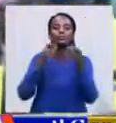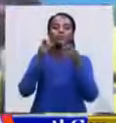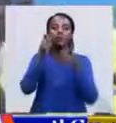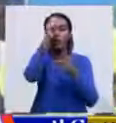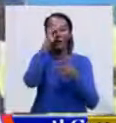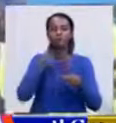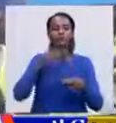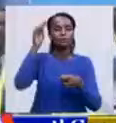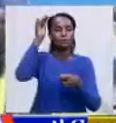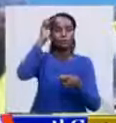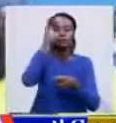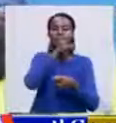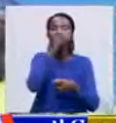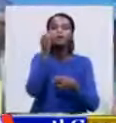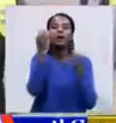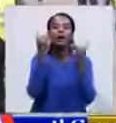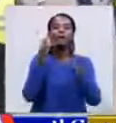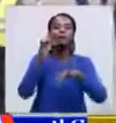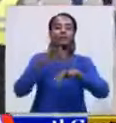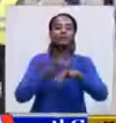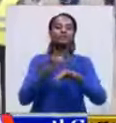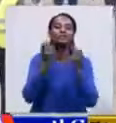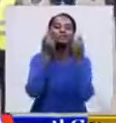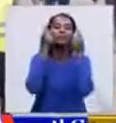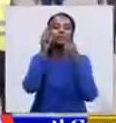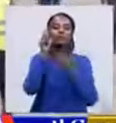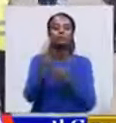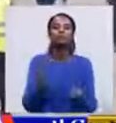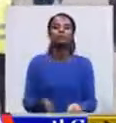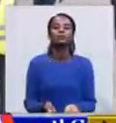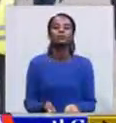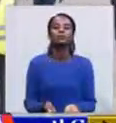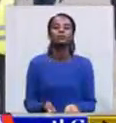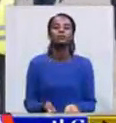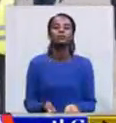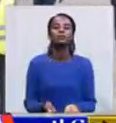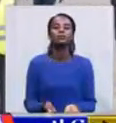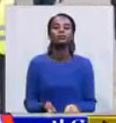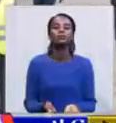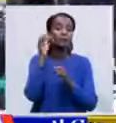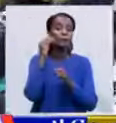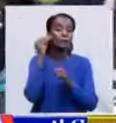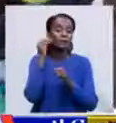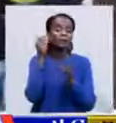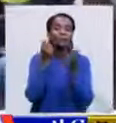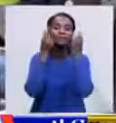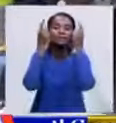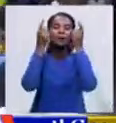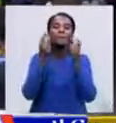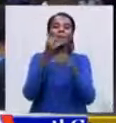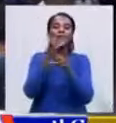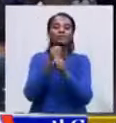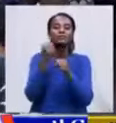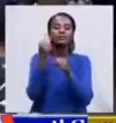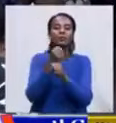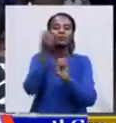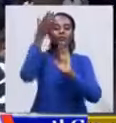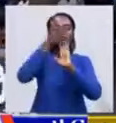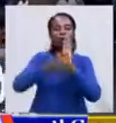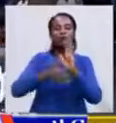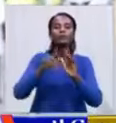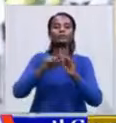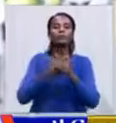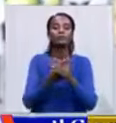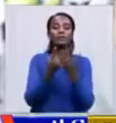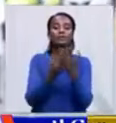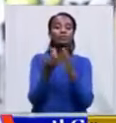መክሮያይ ማንኒሳም አሁን ላይ የግንዛቤ ውስንነቶች በመኖራቸው የተነሳም የቤት ለቤት የግንዛቤ ማስጨበጫ ስራዎችን ማከናወን ጀምረዋል።